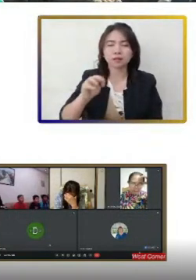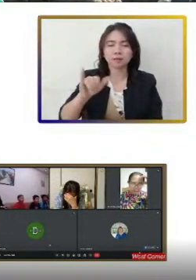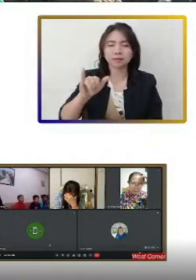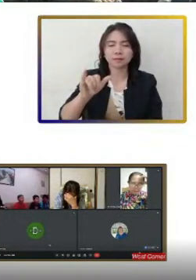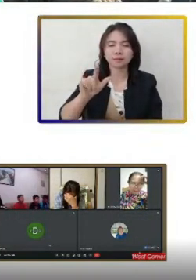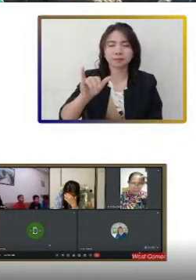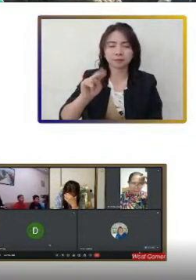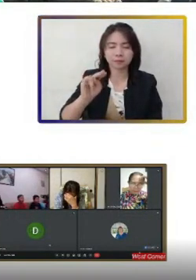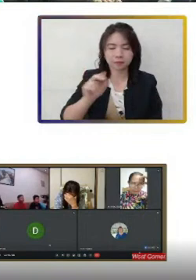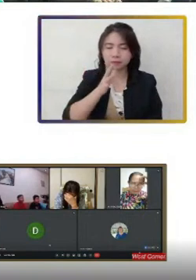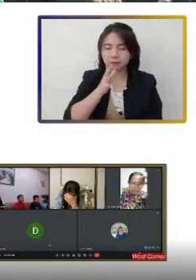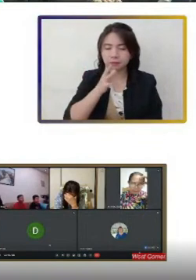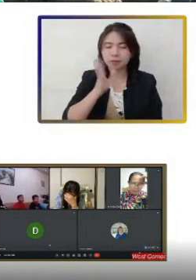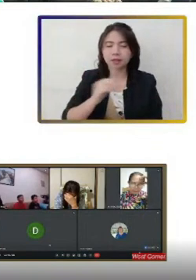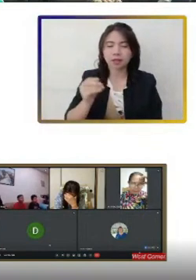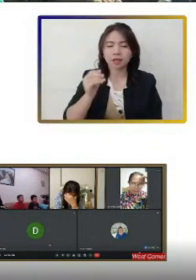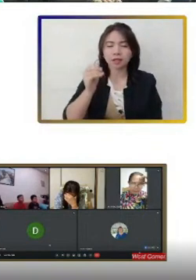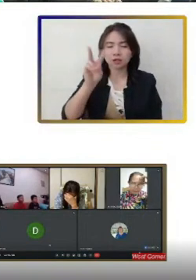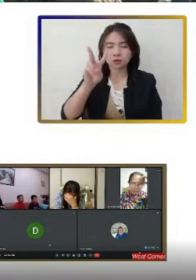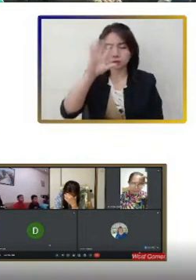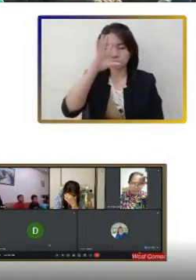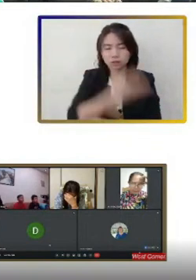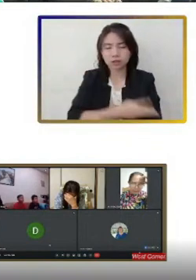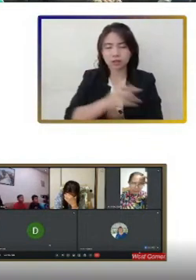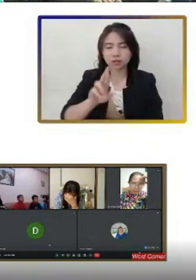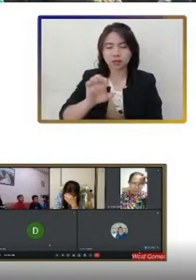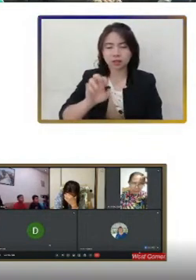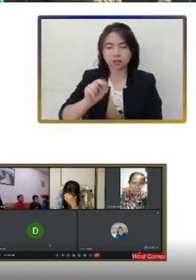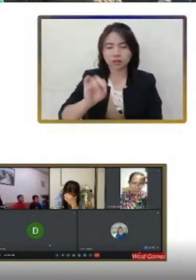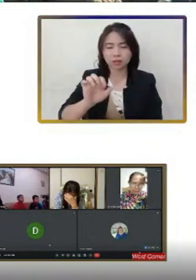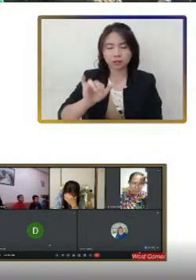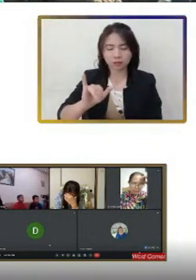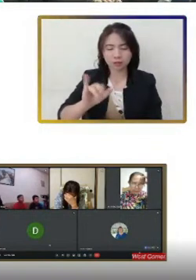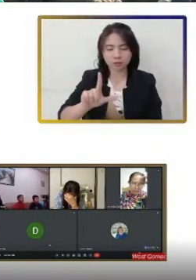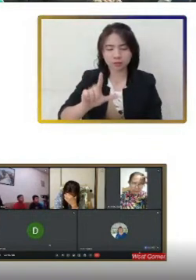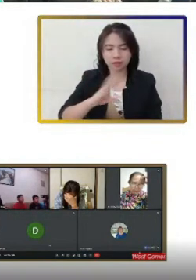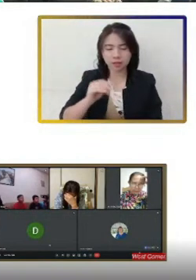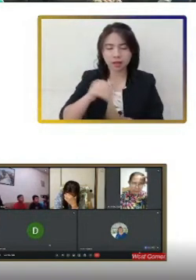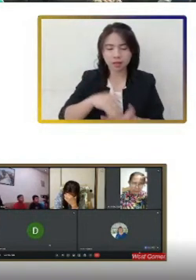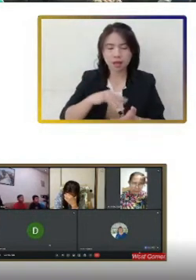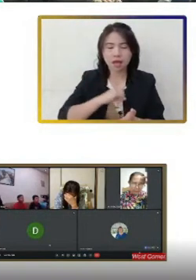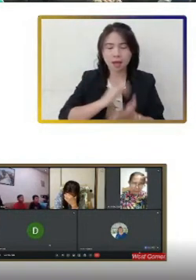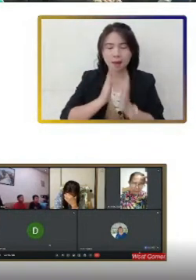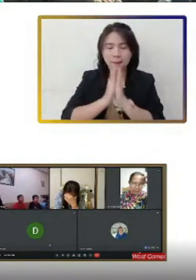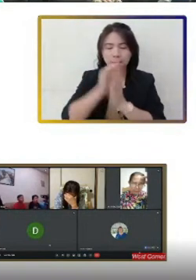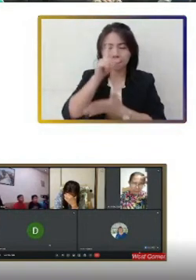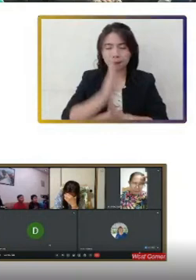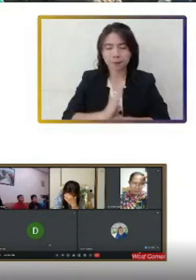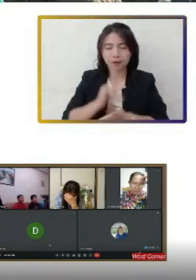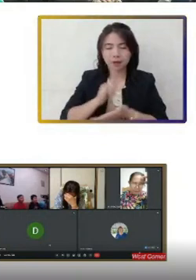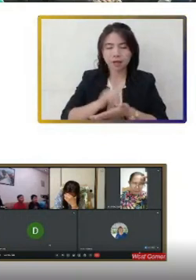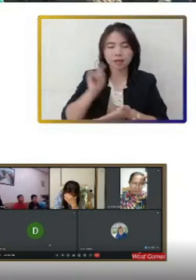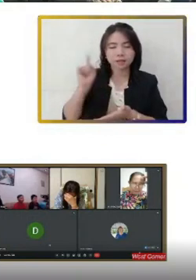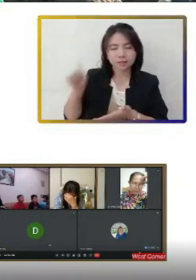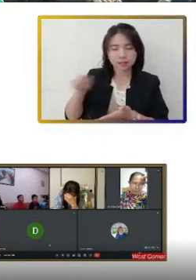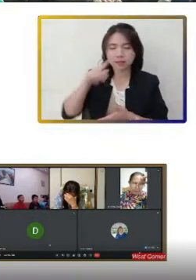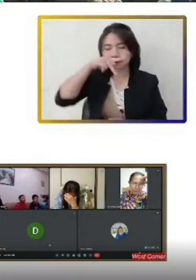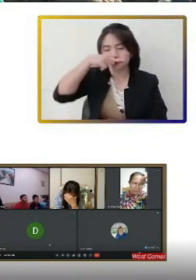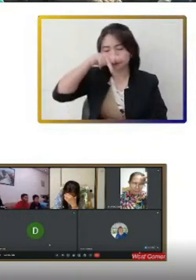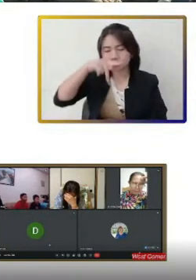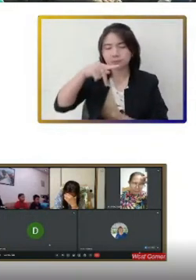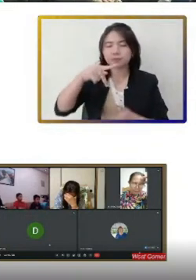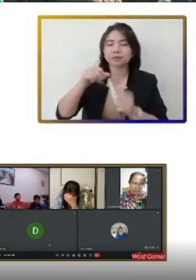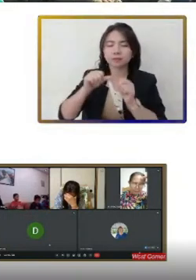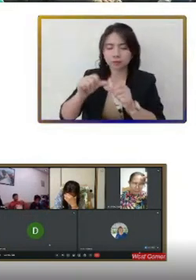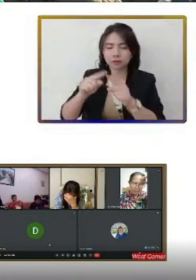nanay at ang kanyang anak na si Rainiel, Panginoon. Dalangin ko po, Panginoon, na batang ito ay